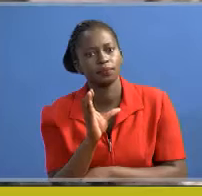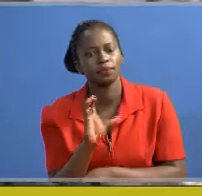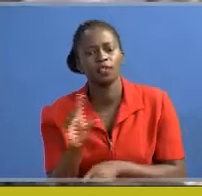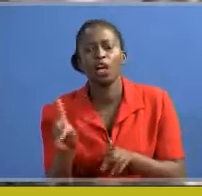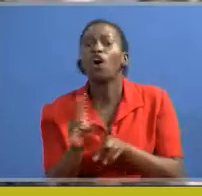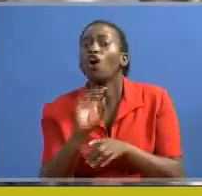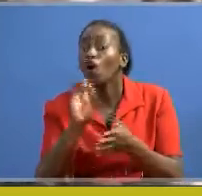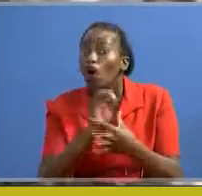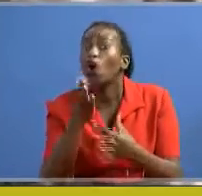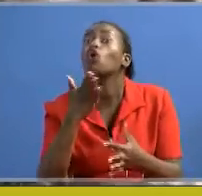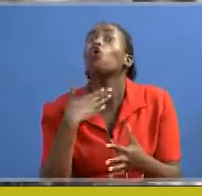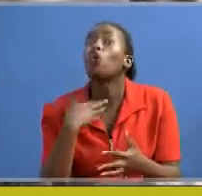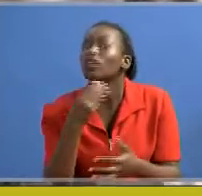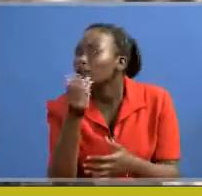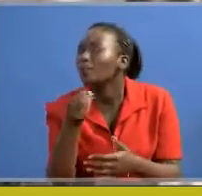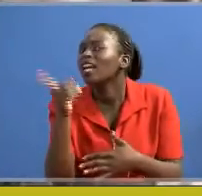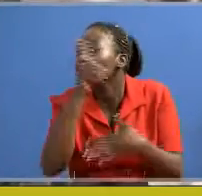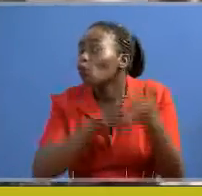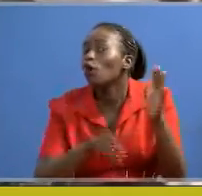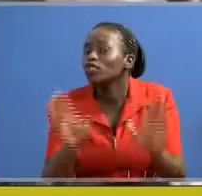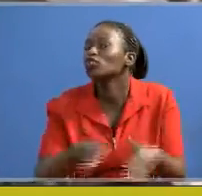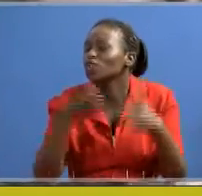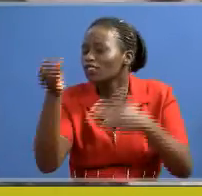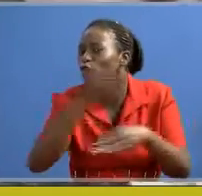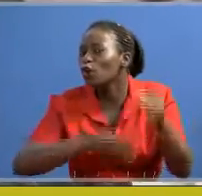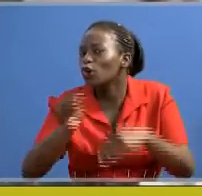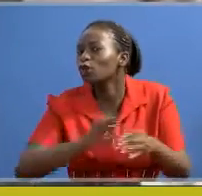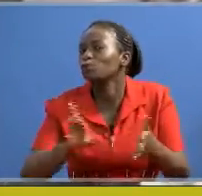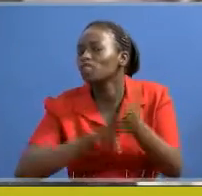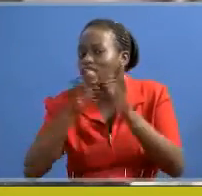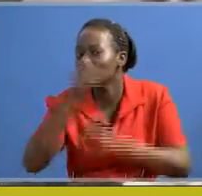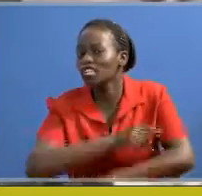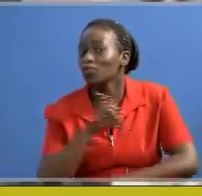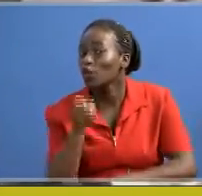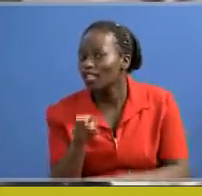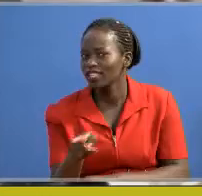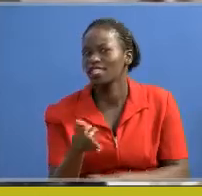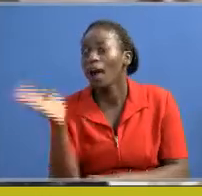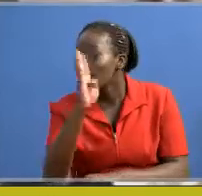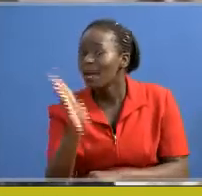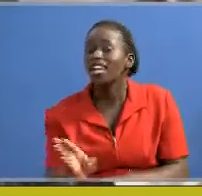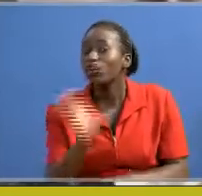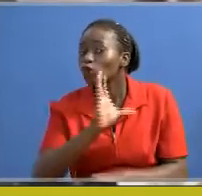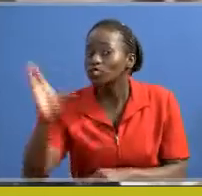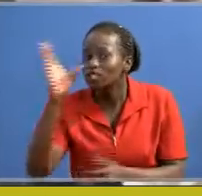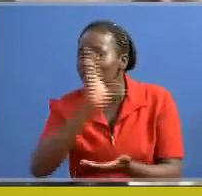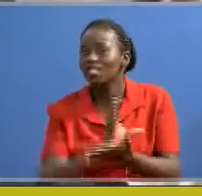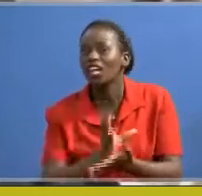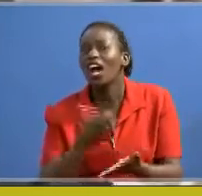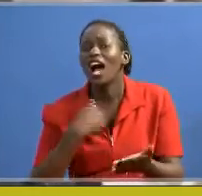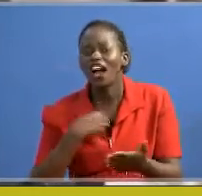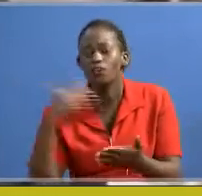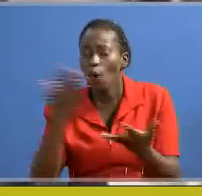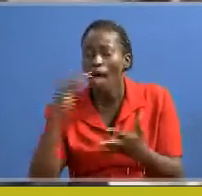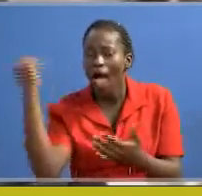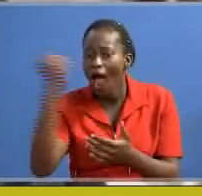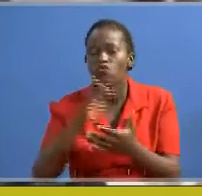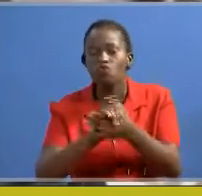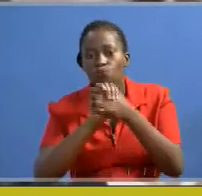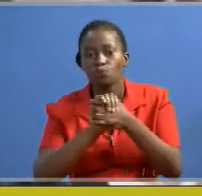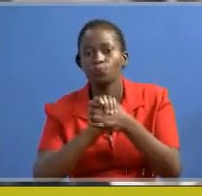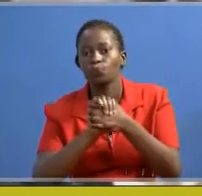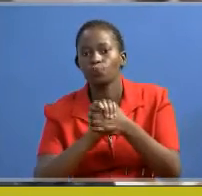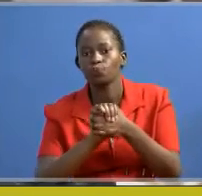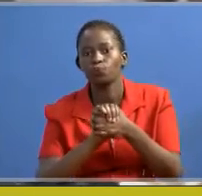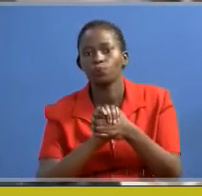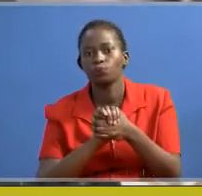Ama mnataka shilingi ngapi tuchange ndio tuwapatie mregister hii shule? Wanyeji wa hapa Baringo Central tulipigia kura serikali ya Jubilee.